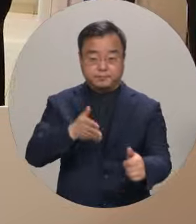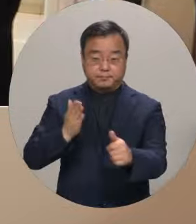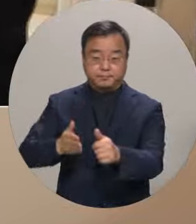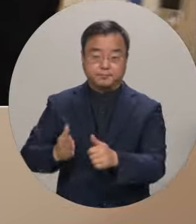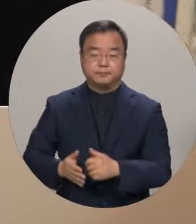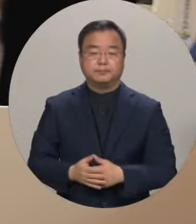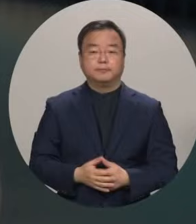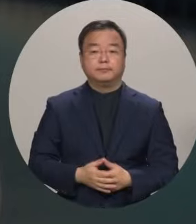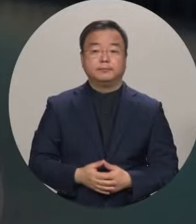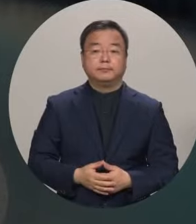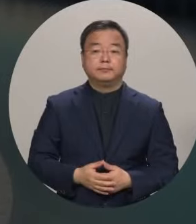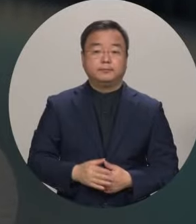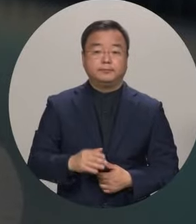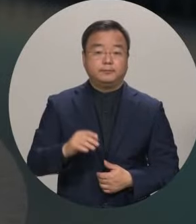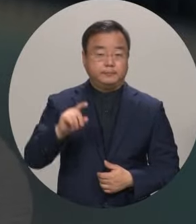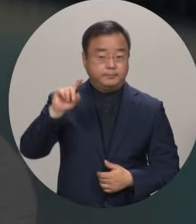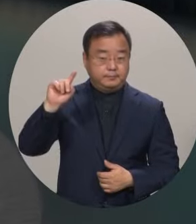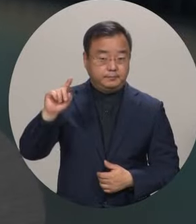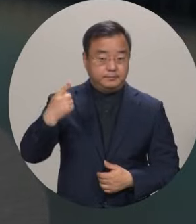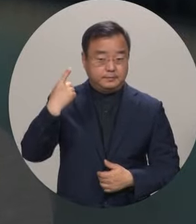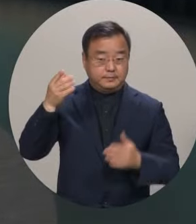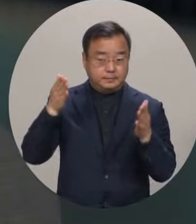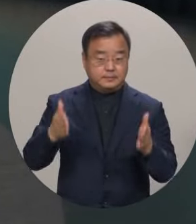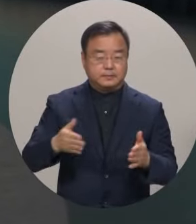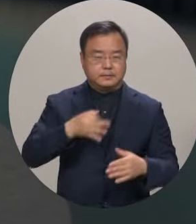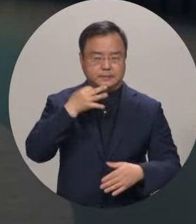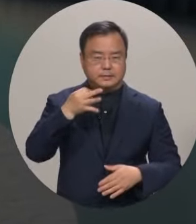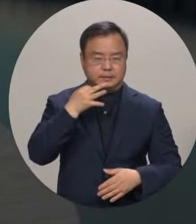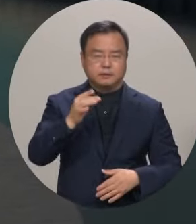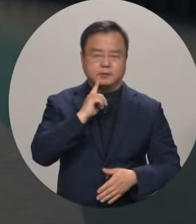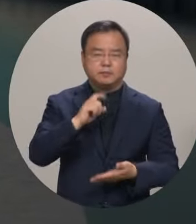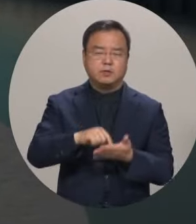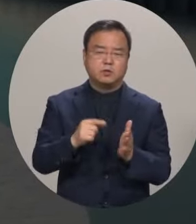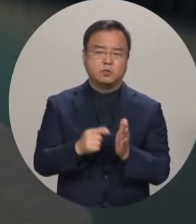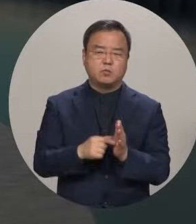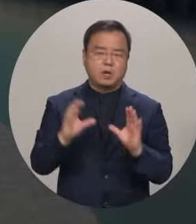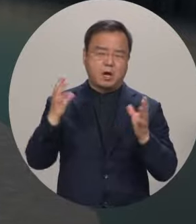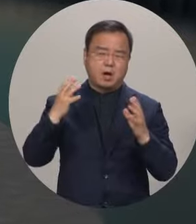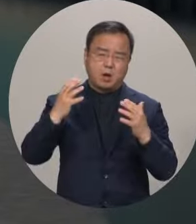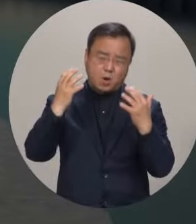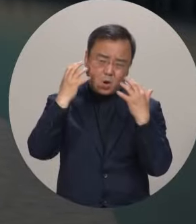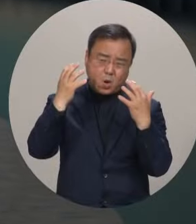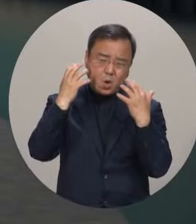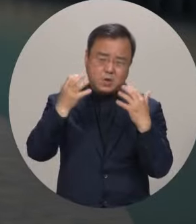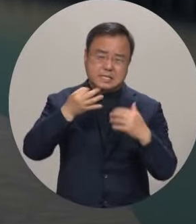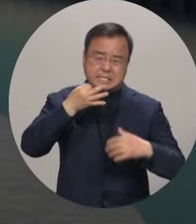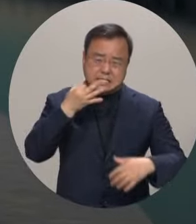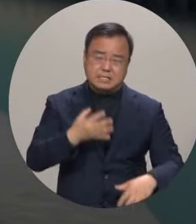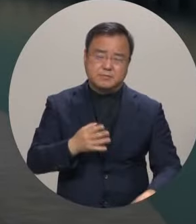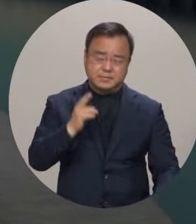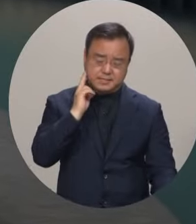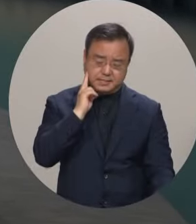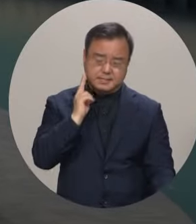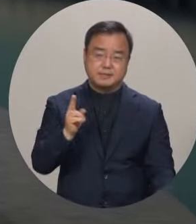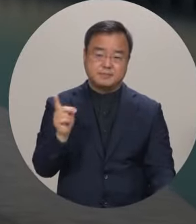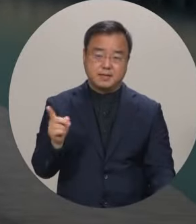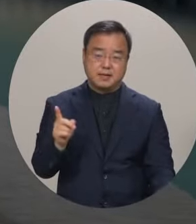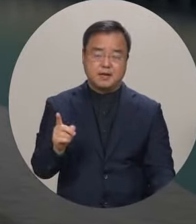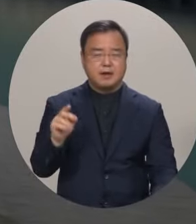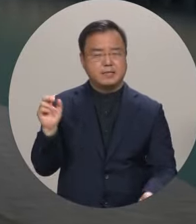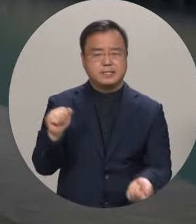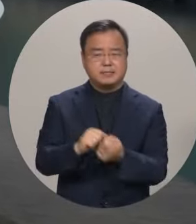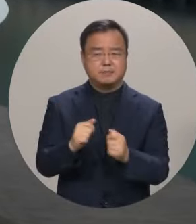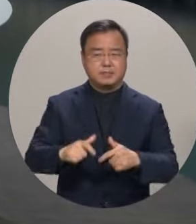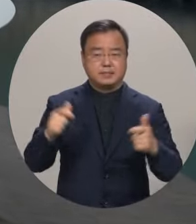권고했습니다네 이게 100일 동안 기침이 나온다고 할 정도로 굉장히 아이들이 고생하는 질환인데 피해가 많이 번지지